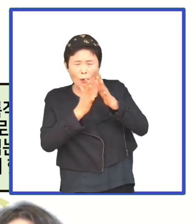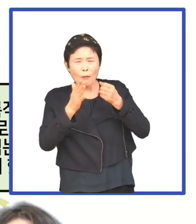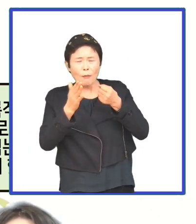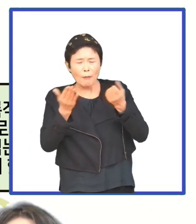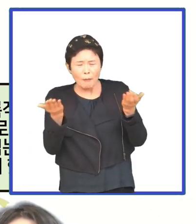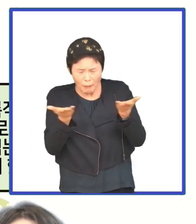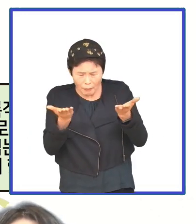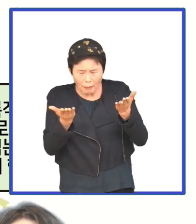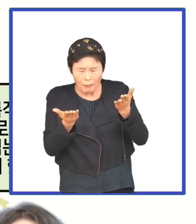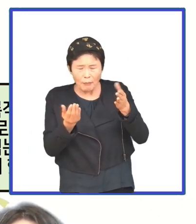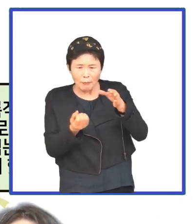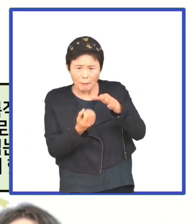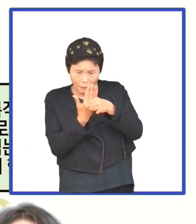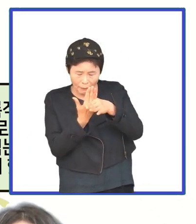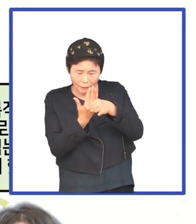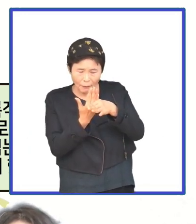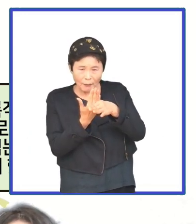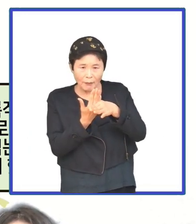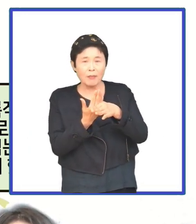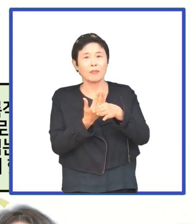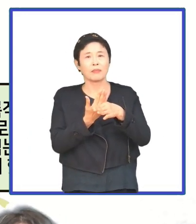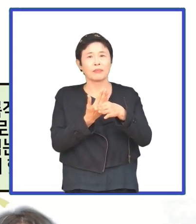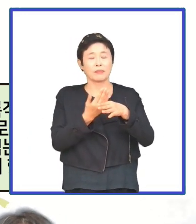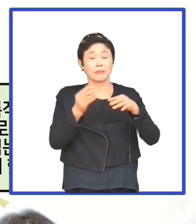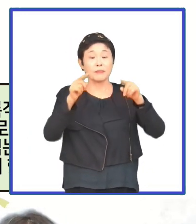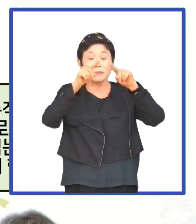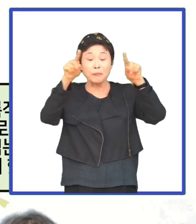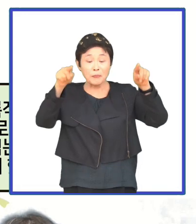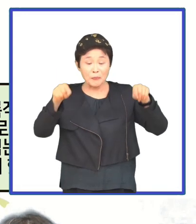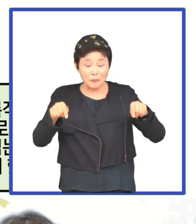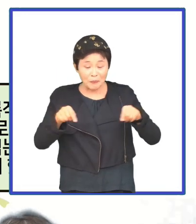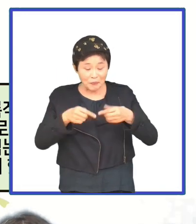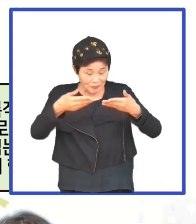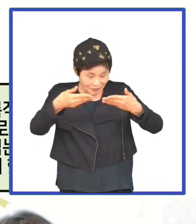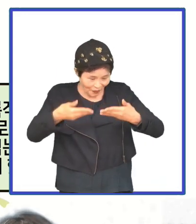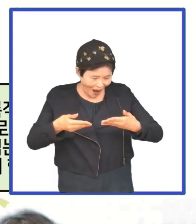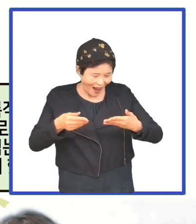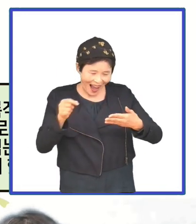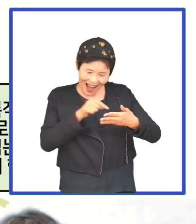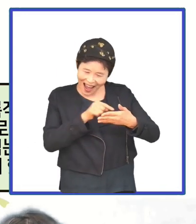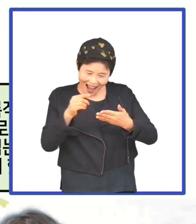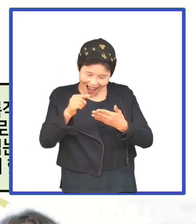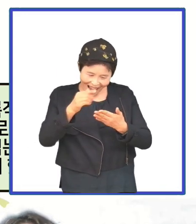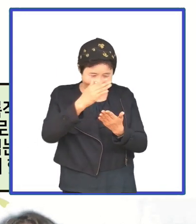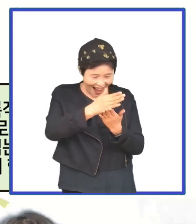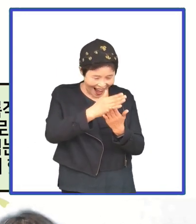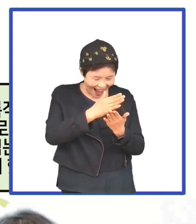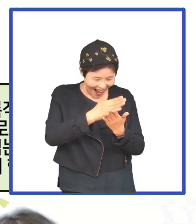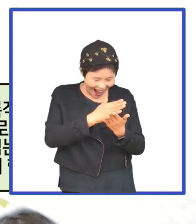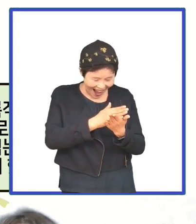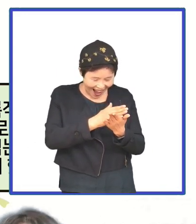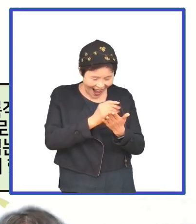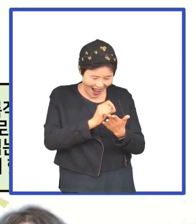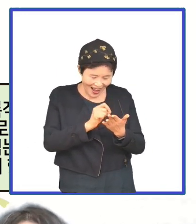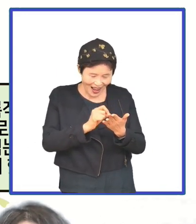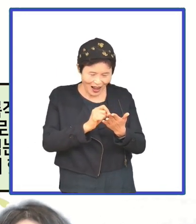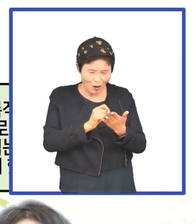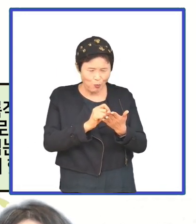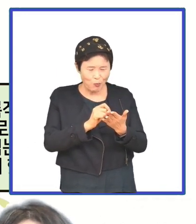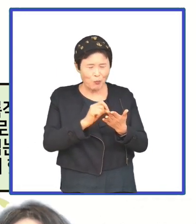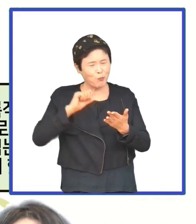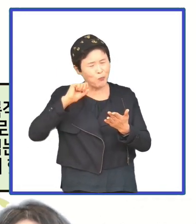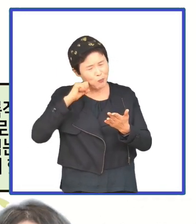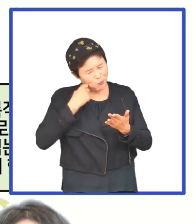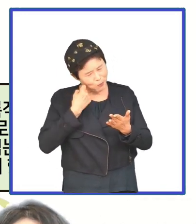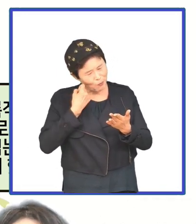거예요. 우리 친구들이 활동지를 받고 이미 정답을 유추해서 적은 친구들도 있겠지만 내용이 조금 어려울 수